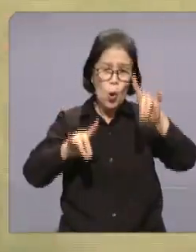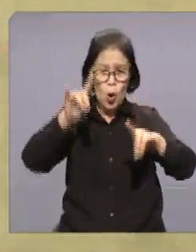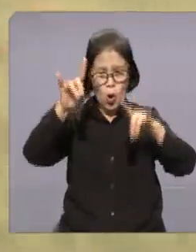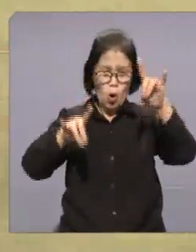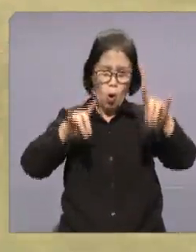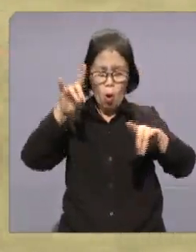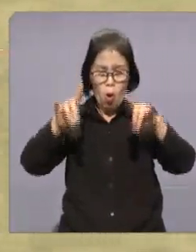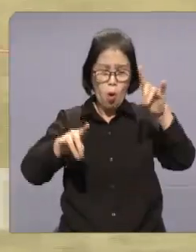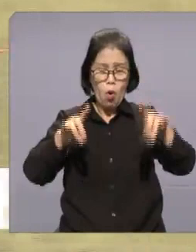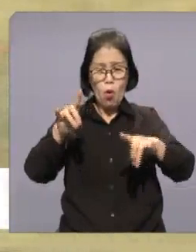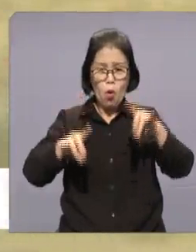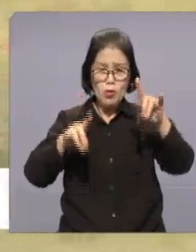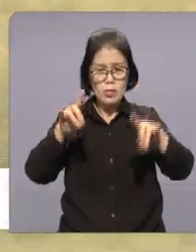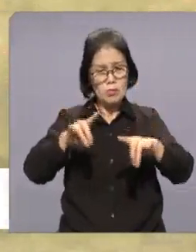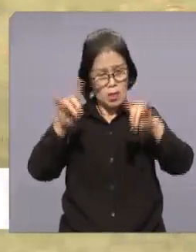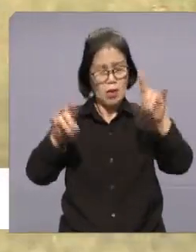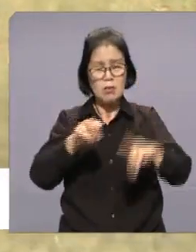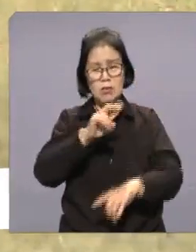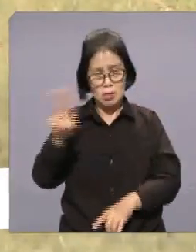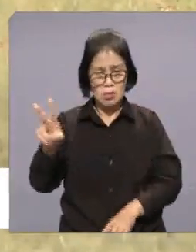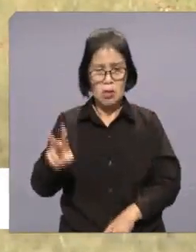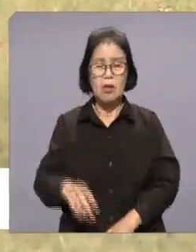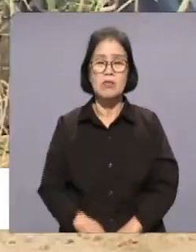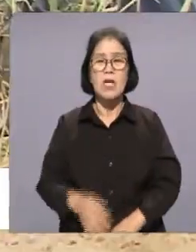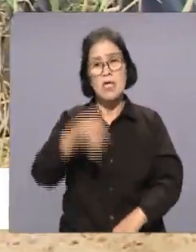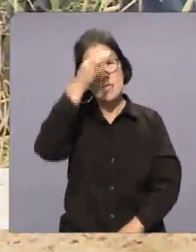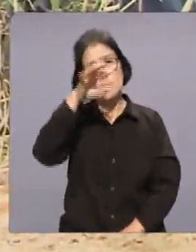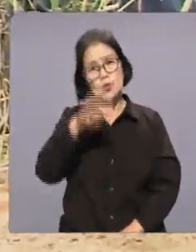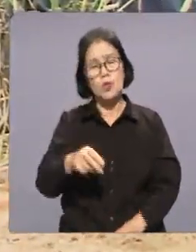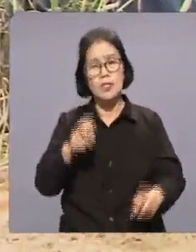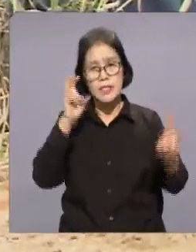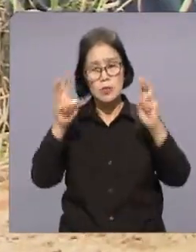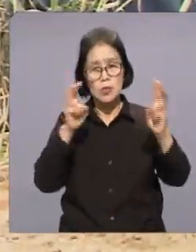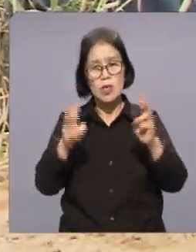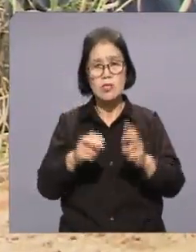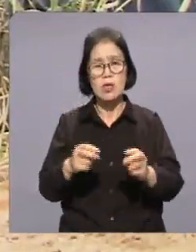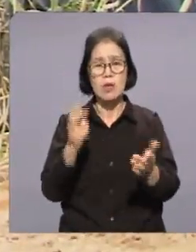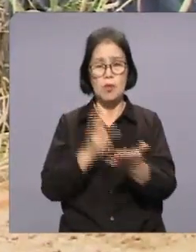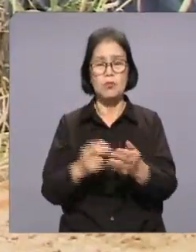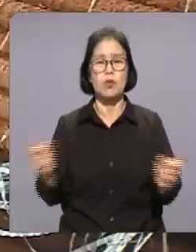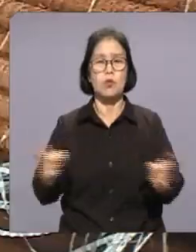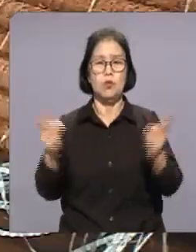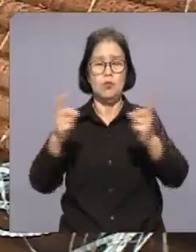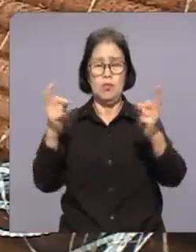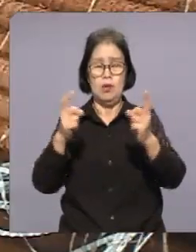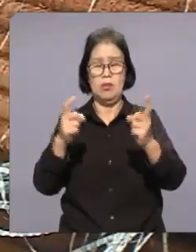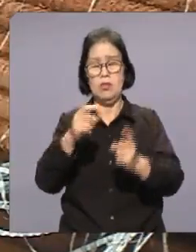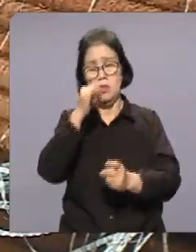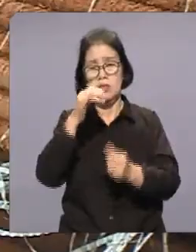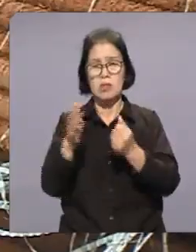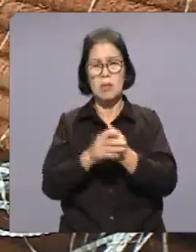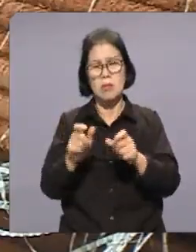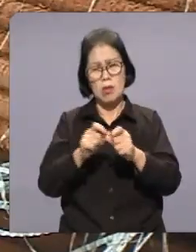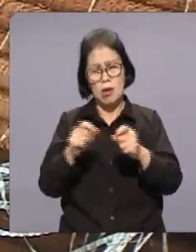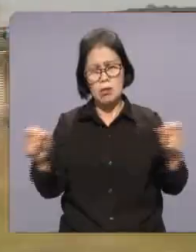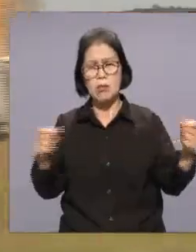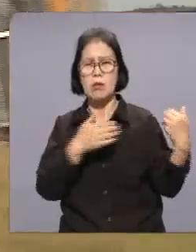할 드론 전용 비행장. 기술원과 시공사의 법정 공방까지 예고되면서